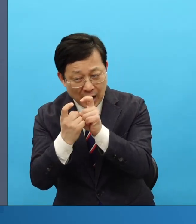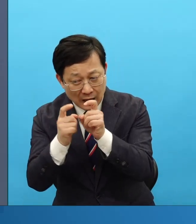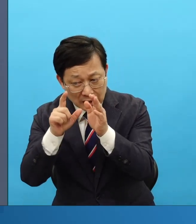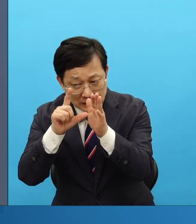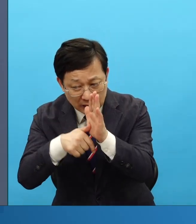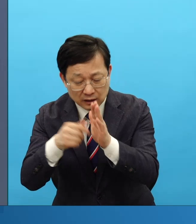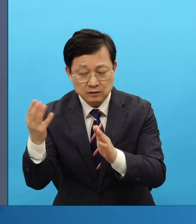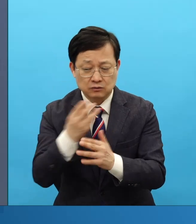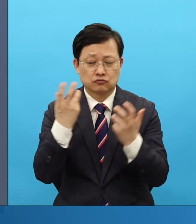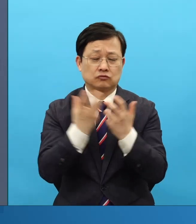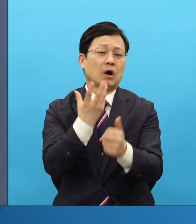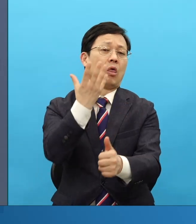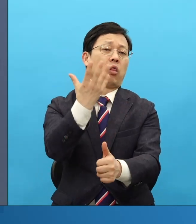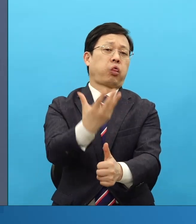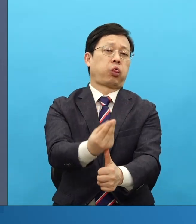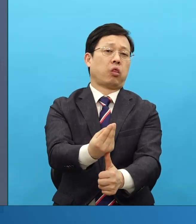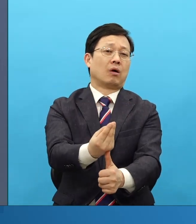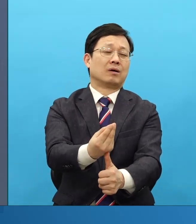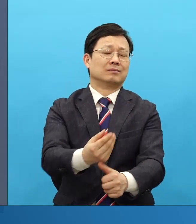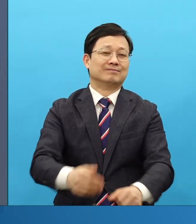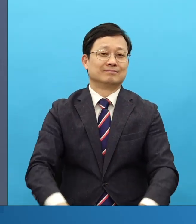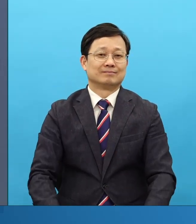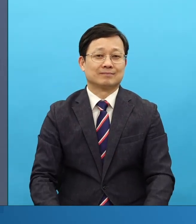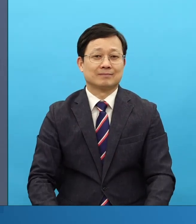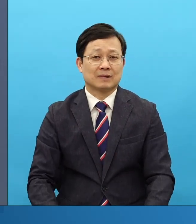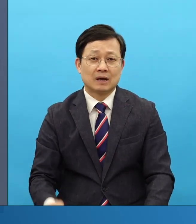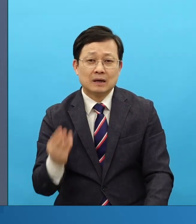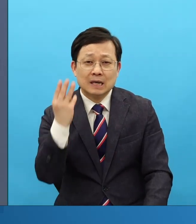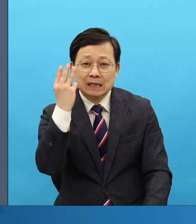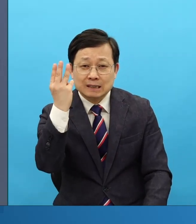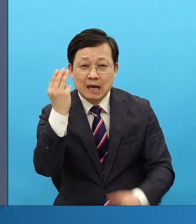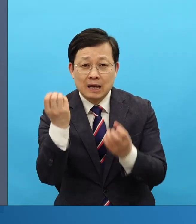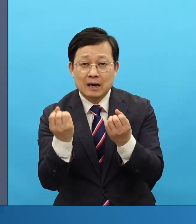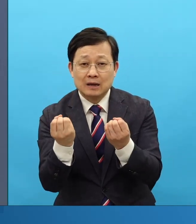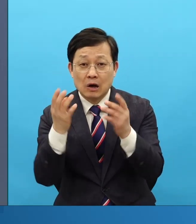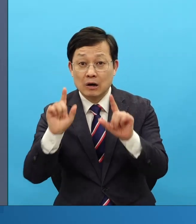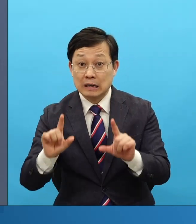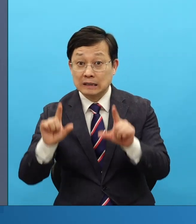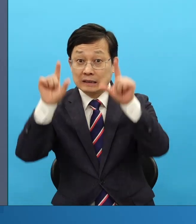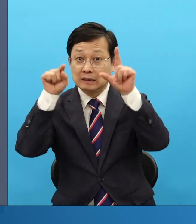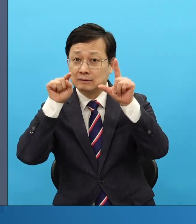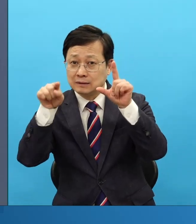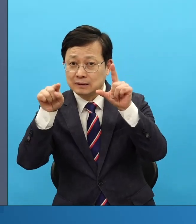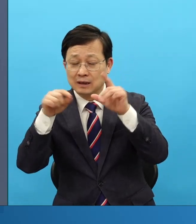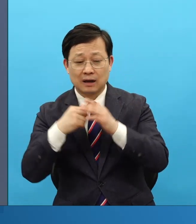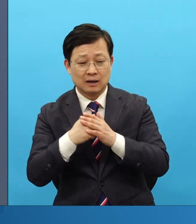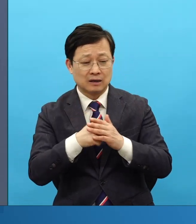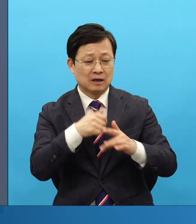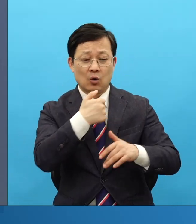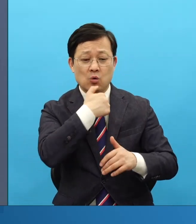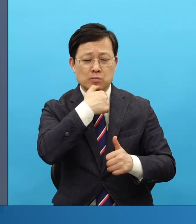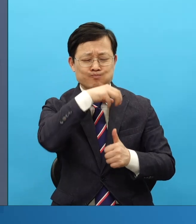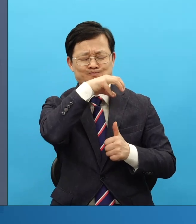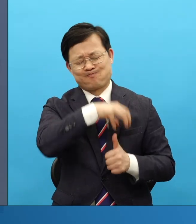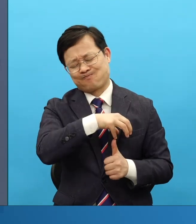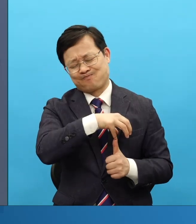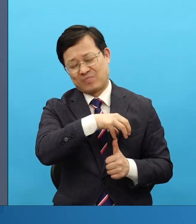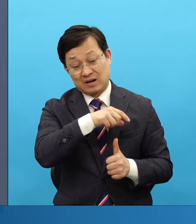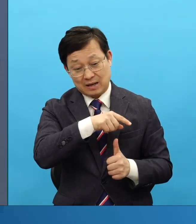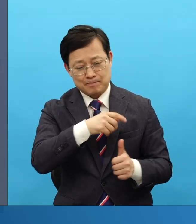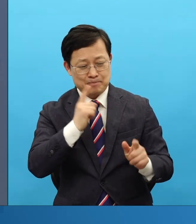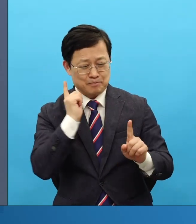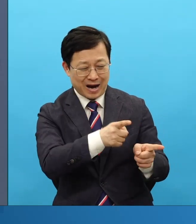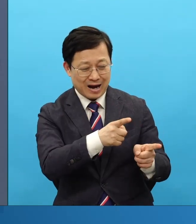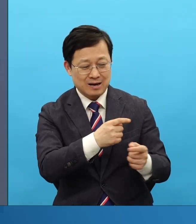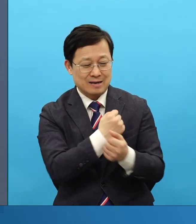says on the day of 뭡니까? Pentecost. What does that mean? 이 세 절기는 속국에서 해방되는 권세 회복이다.